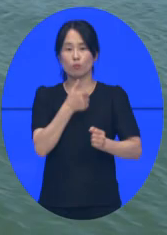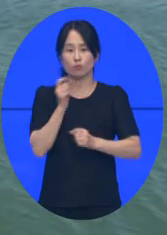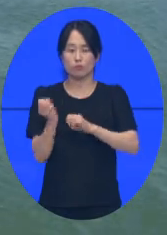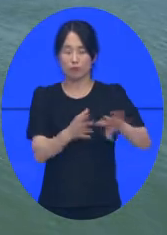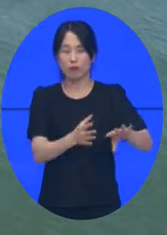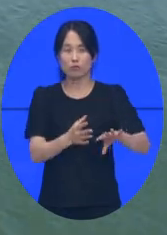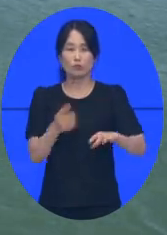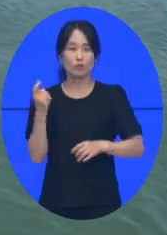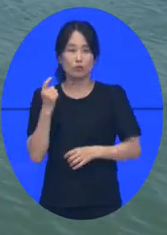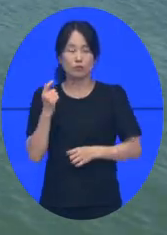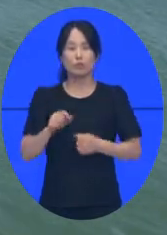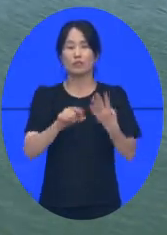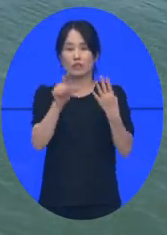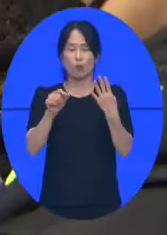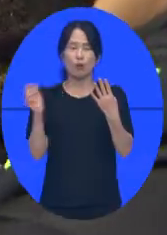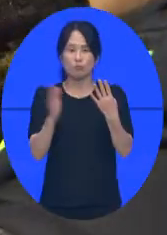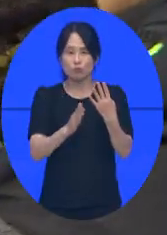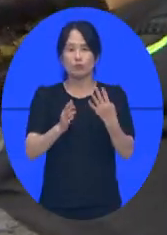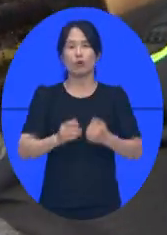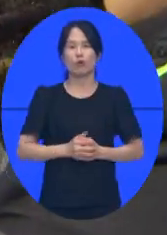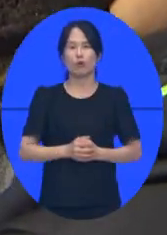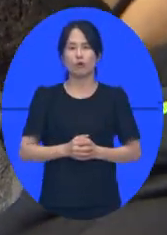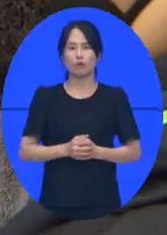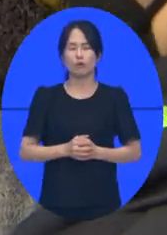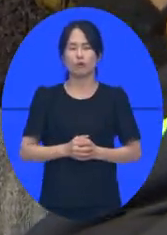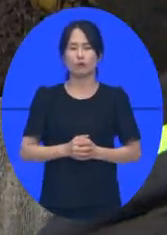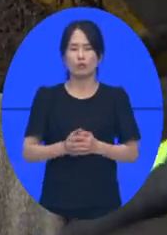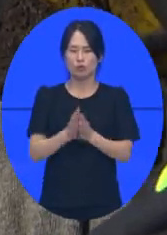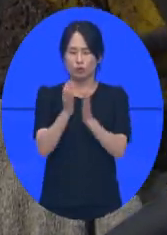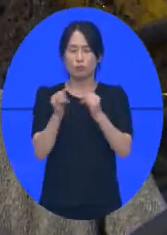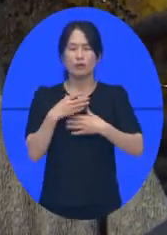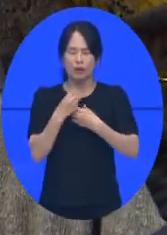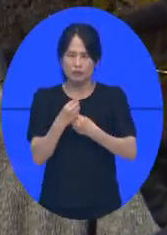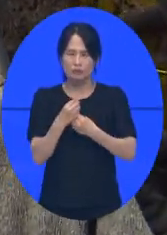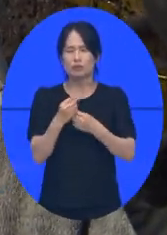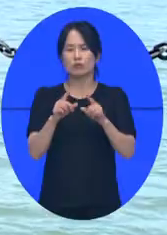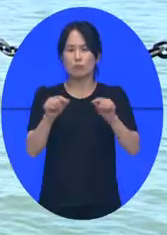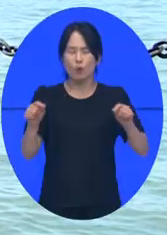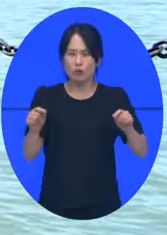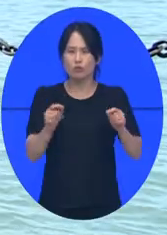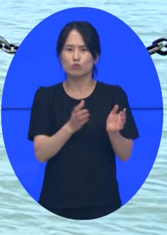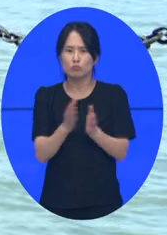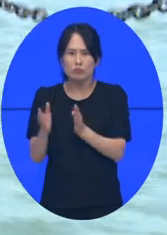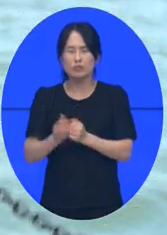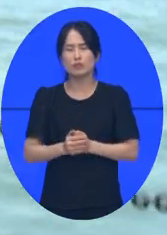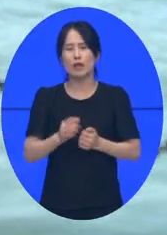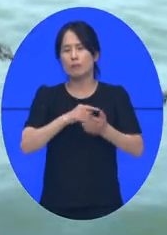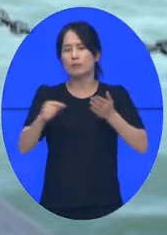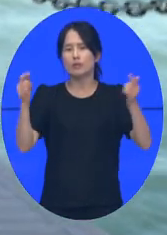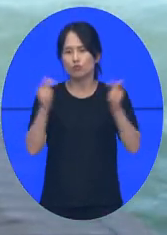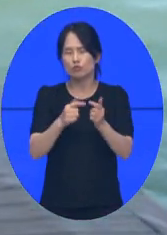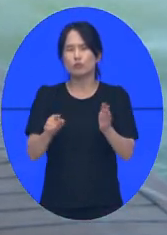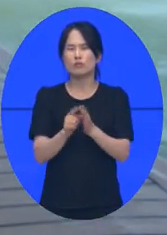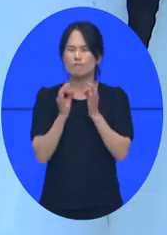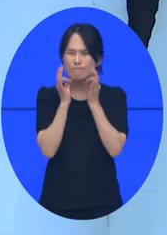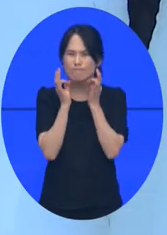방류 소식이 알려진 지난 4월부터 전단팀을 꾸리고 도민의 안전한 먹거리 확보와 어업인의